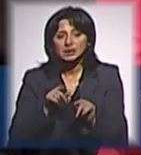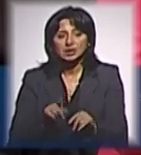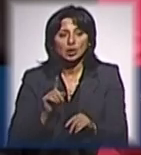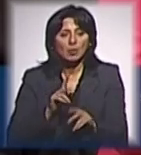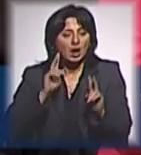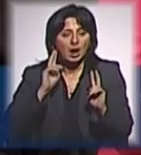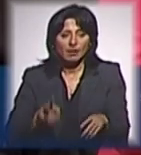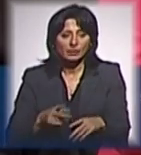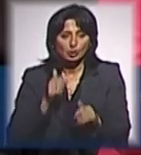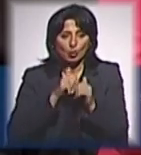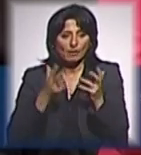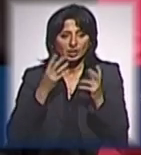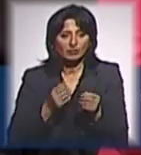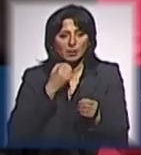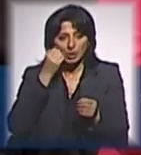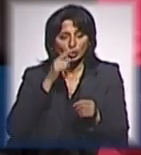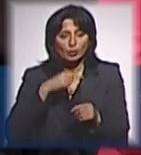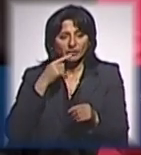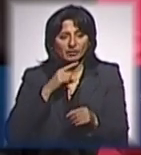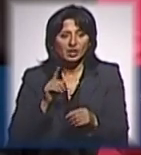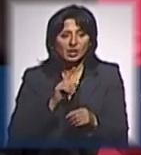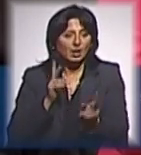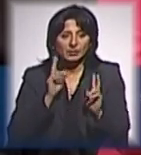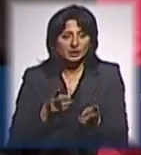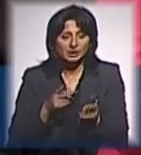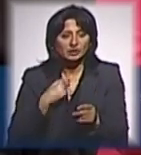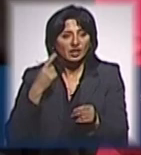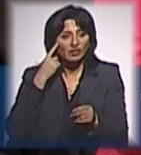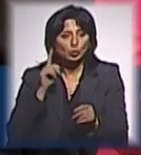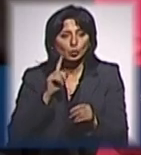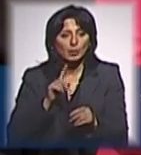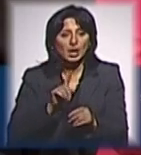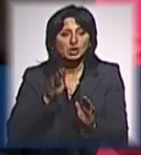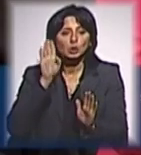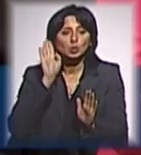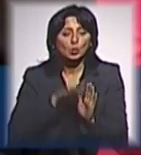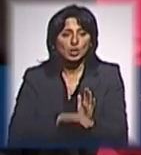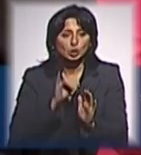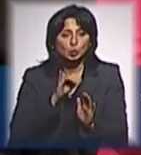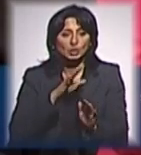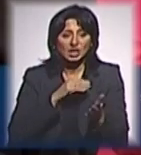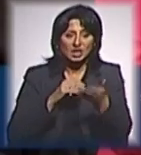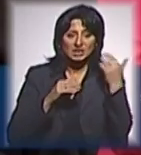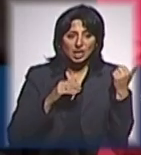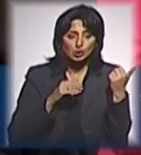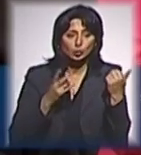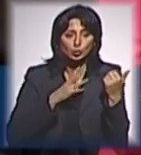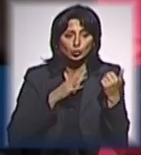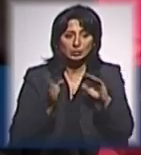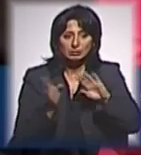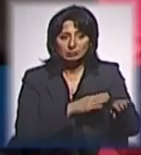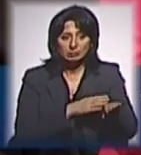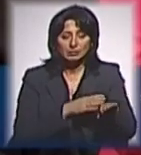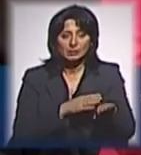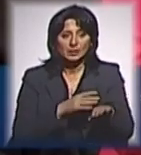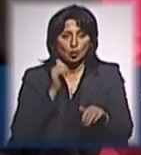და არ ვიცი ახლა ამაზე ყოველდღიურად მადლობა უნდა ვიხადოთ თუ არა, იმიტომ რომ ჩვენ გვეგონა რომ ის რაც უარესი და ცუდი იყო წარსულში უნდა დარჩენილიყო